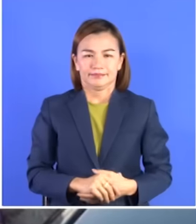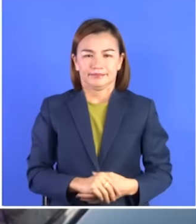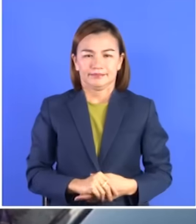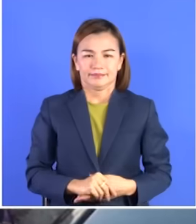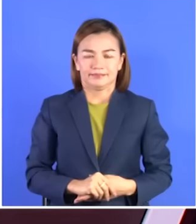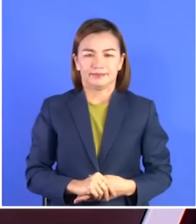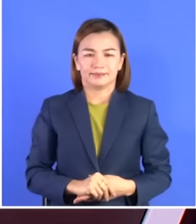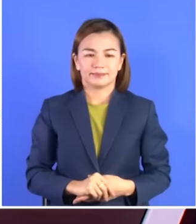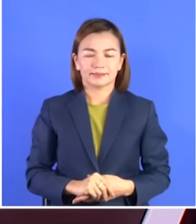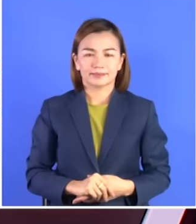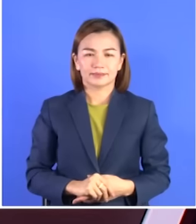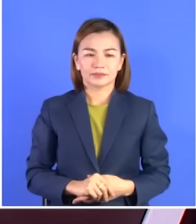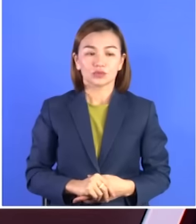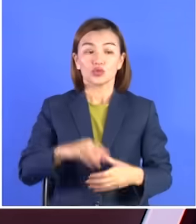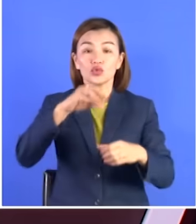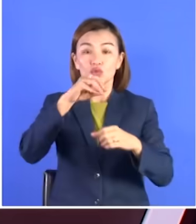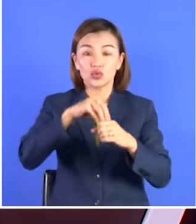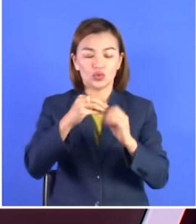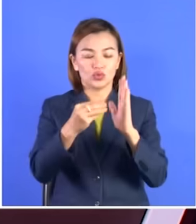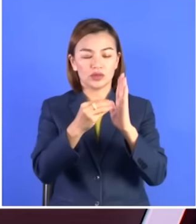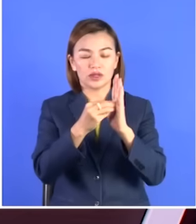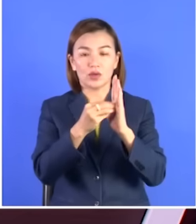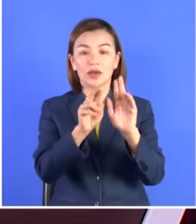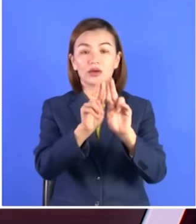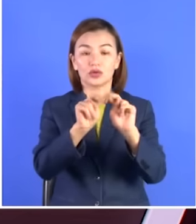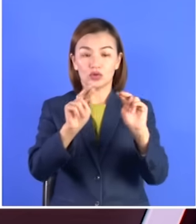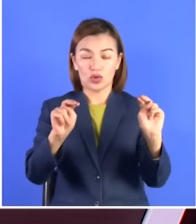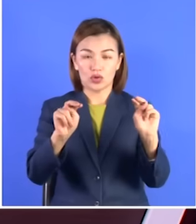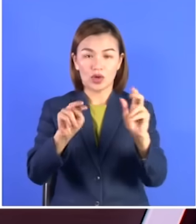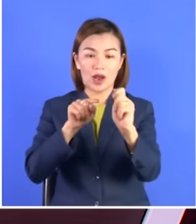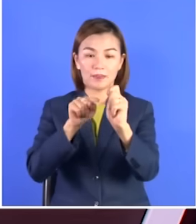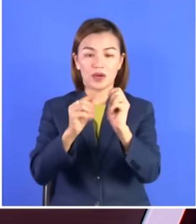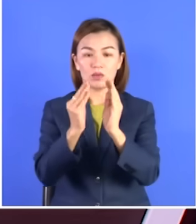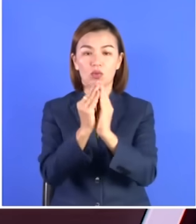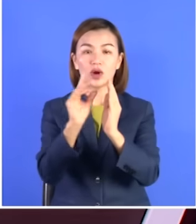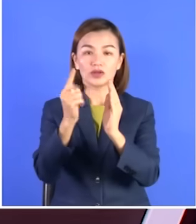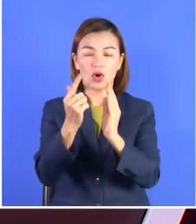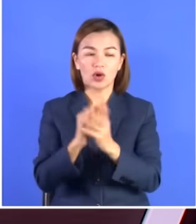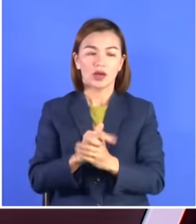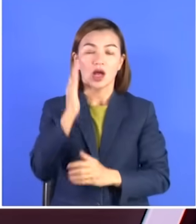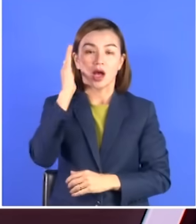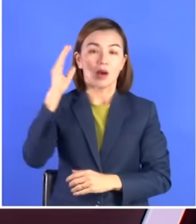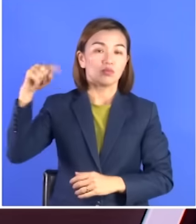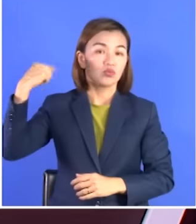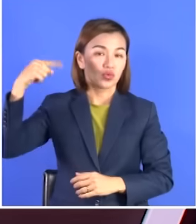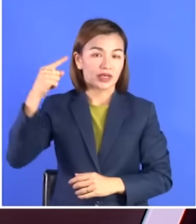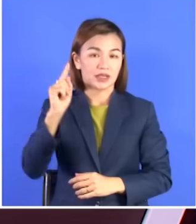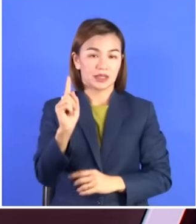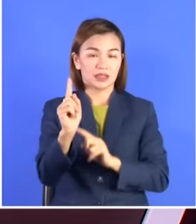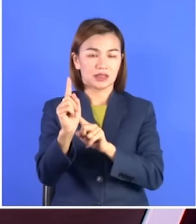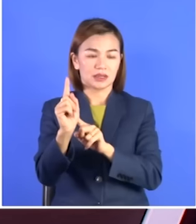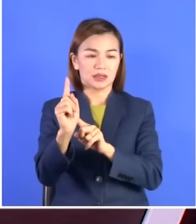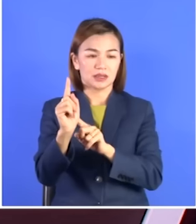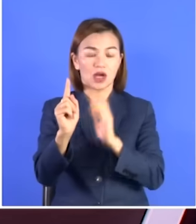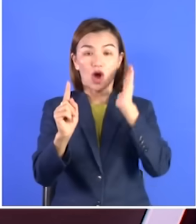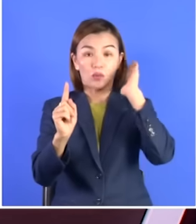เกิดขึ้นอยู่ที่อำเภอบางบัวทองจังหวัดนนทบุรีท่านผู้ชมฟังดีๆนะฮะสาวคนนึงถูกฝ่ายชายเนี่ย